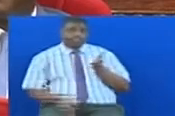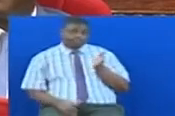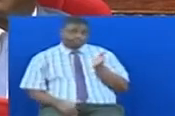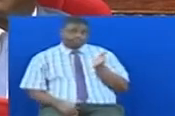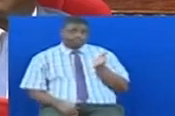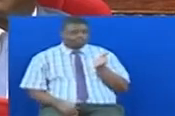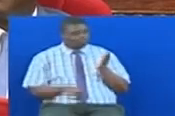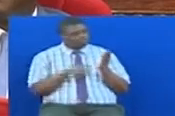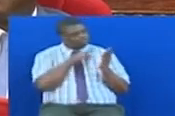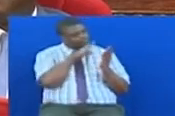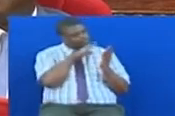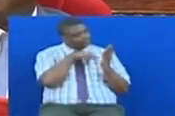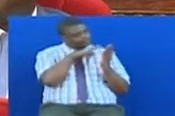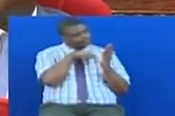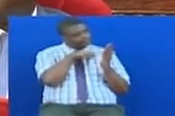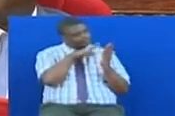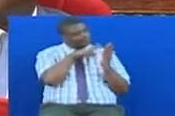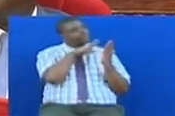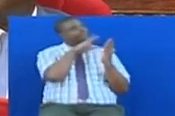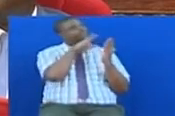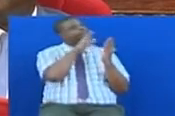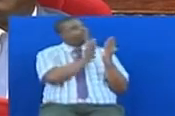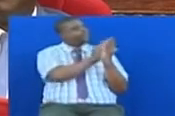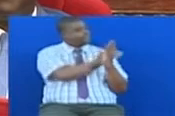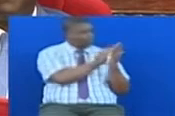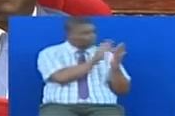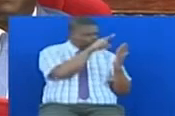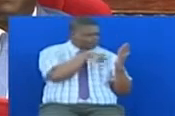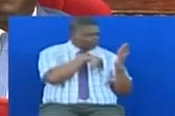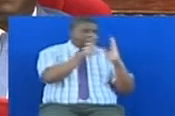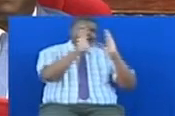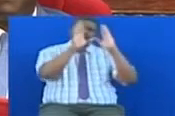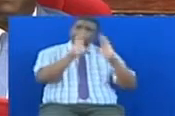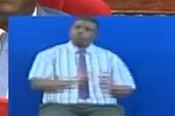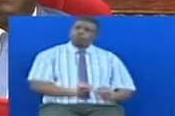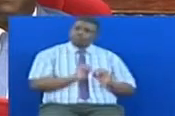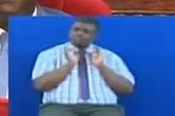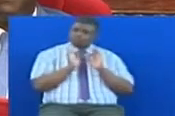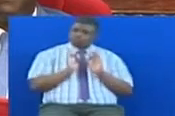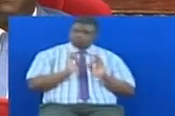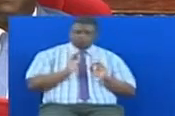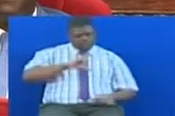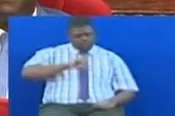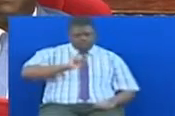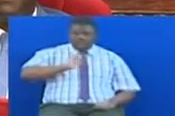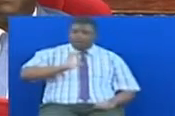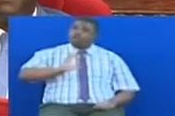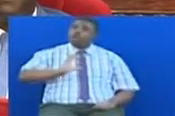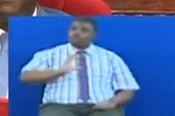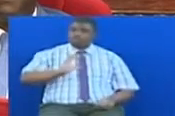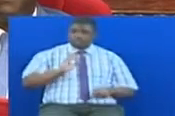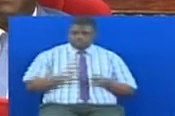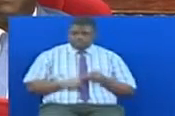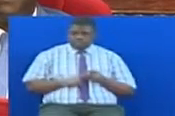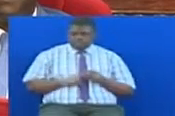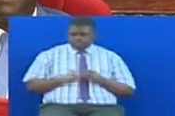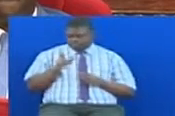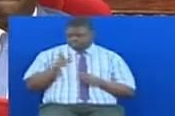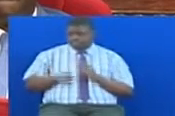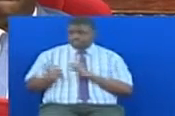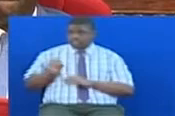nimeisoma vizuri ripoti nzima ya kamati ya lati na nimefuatilia michango mingi sana ya waheshimiwa wa